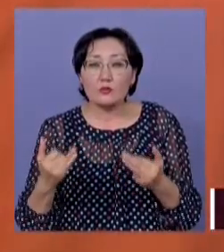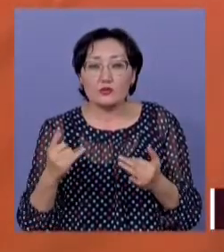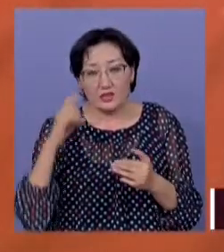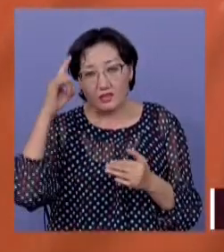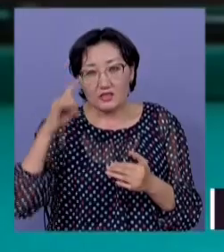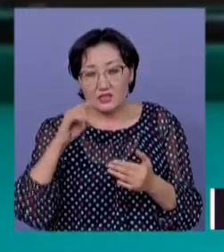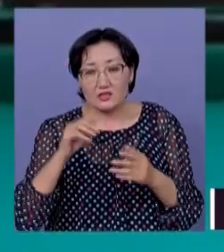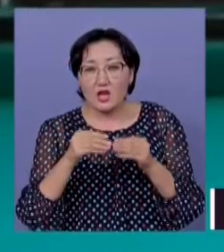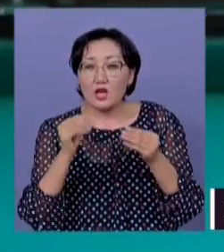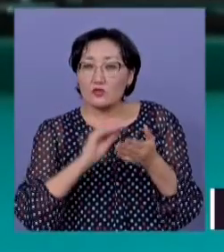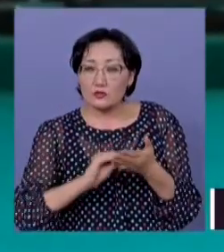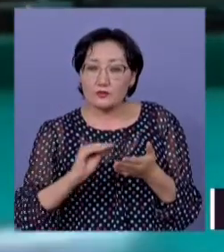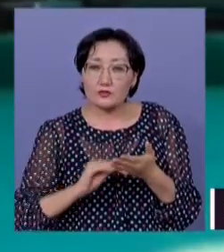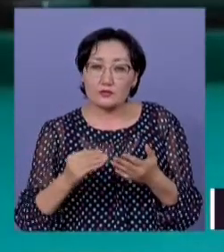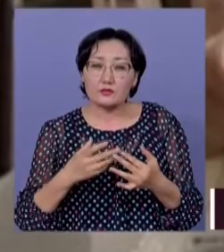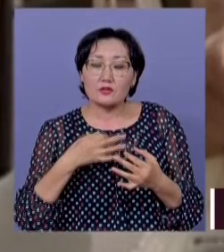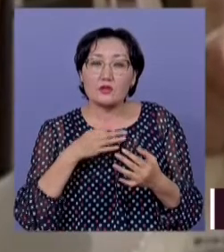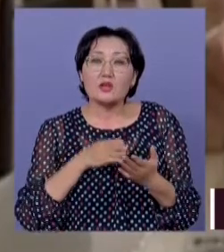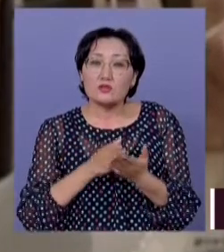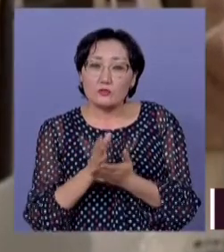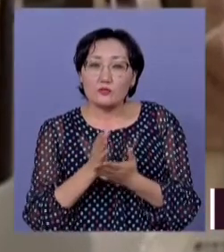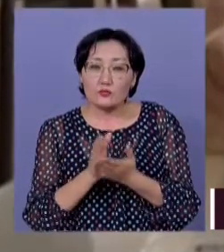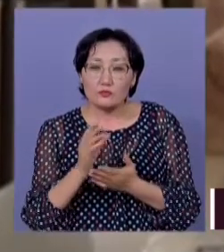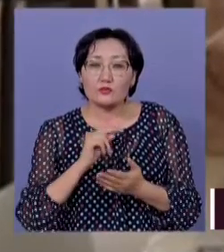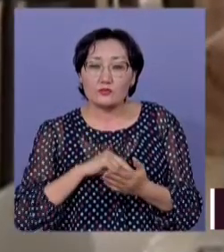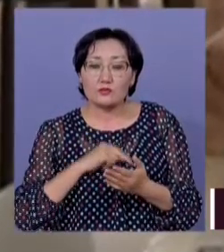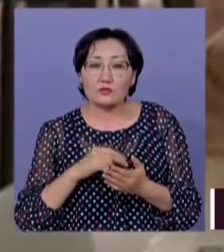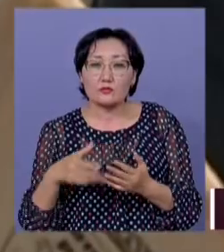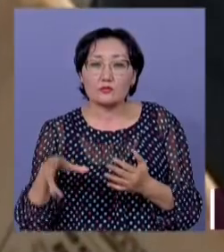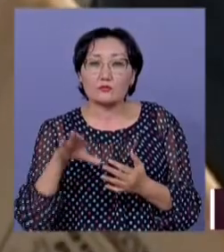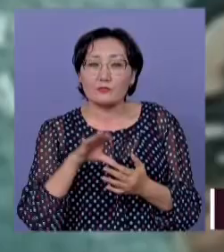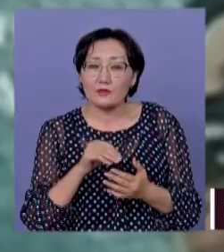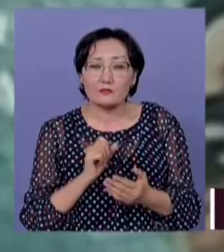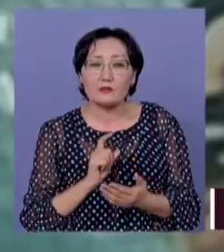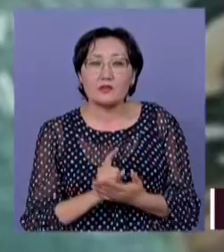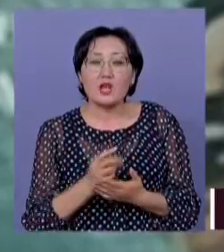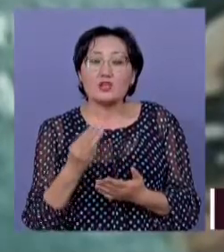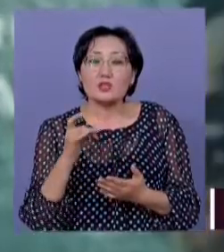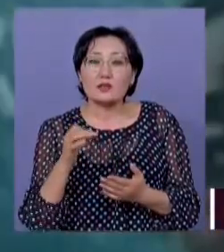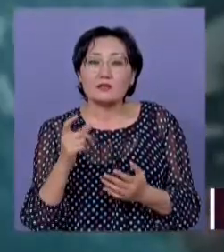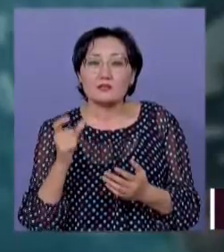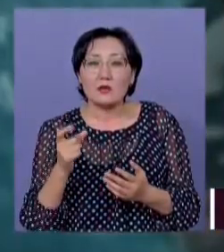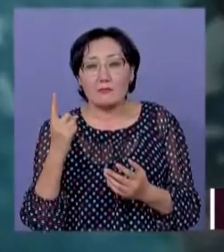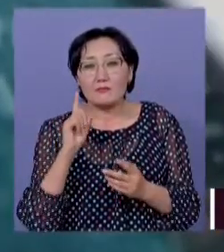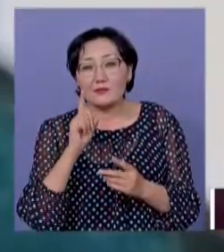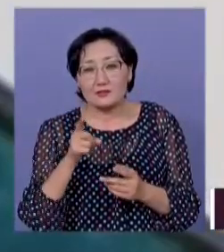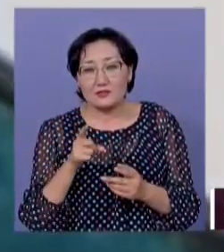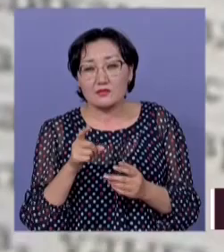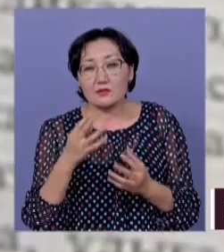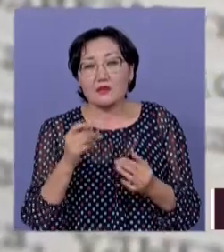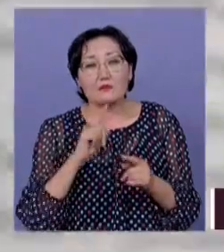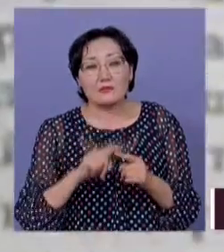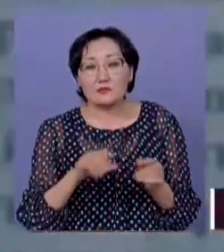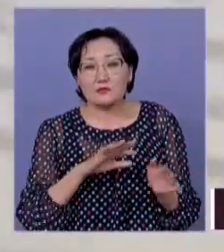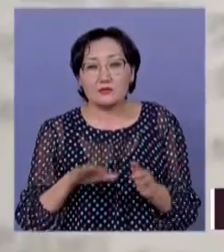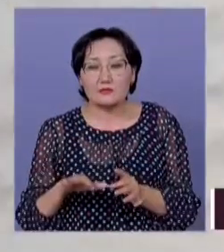қазақ журналистикасында жемісті қызмет етіп жүр. Әттең, төрт құбылаң түгел болсын ба? Шерағасыз бір жыл міне өте шықты. Бір